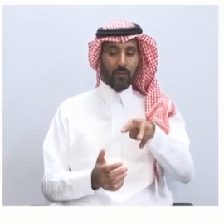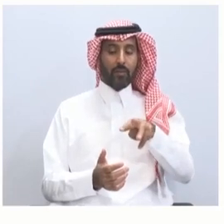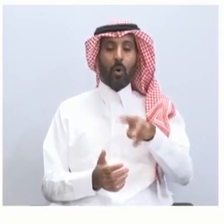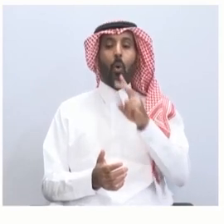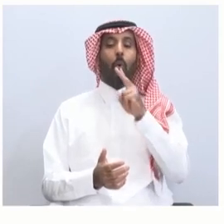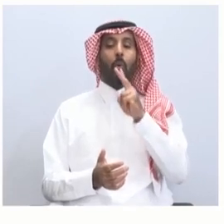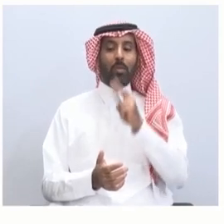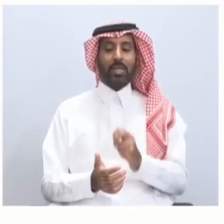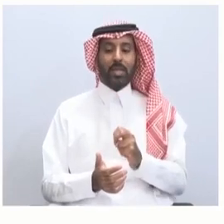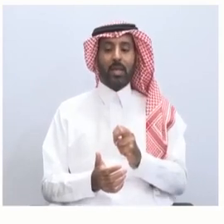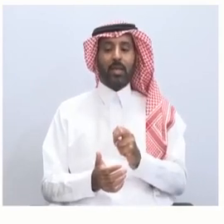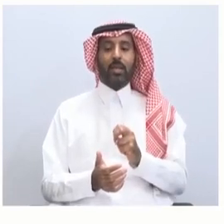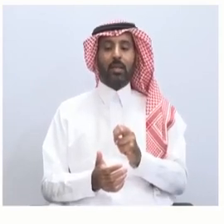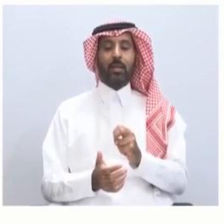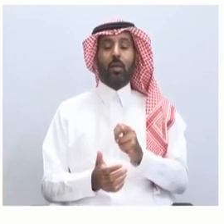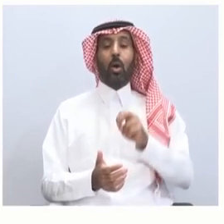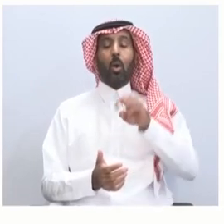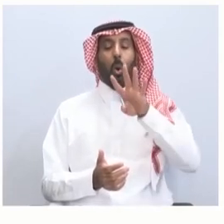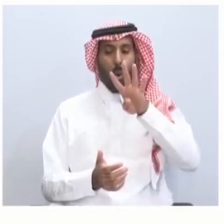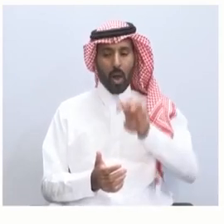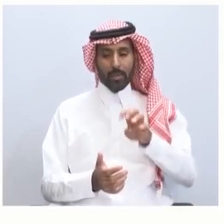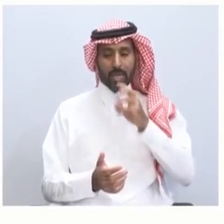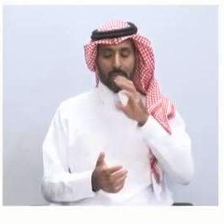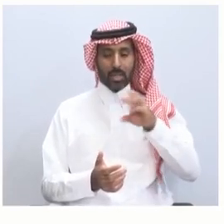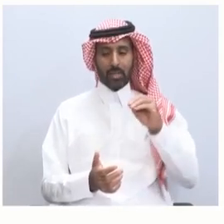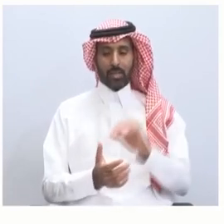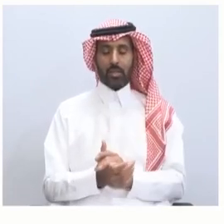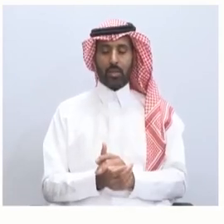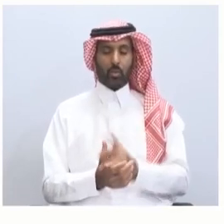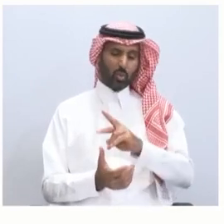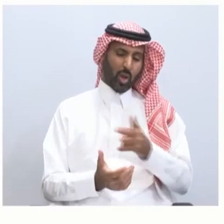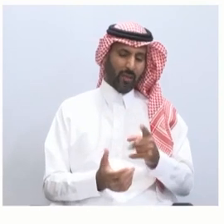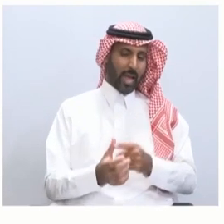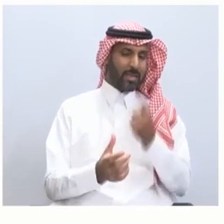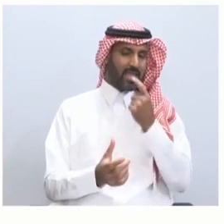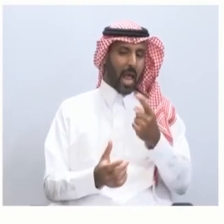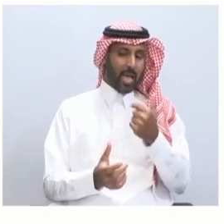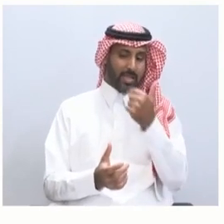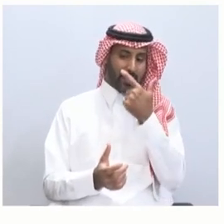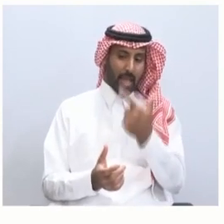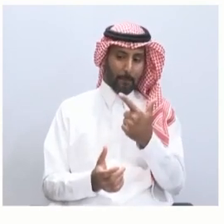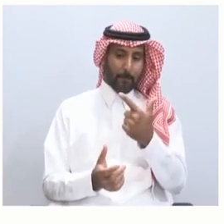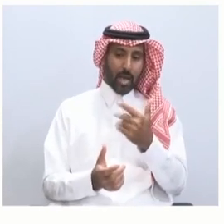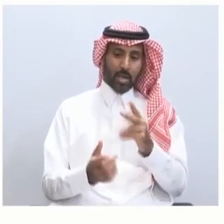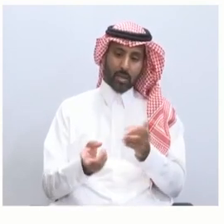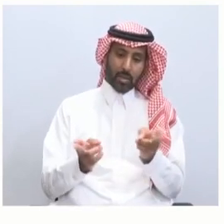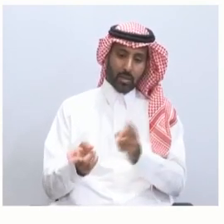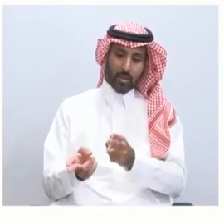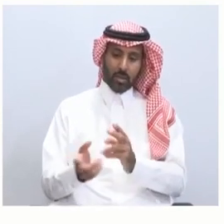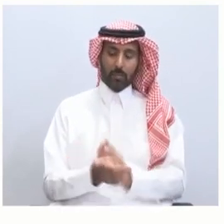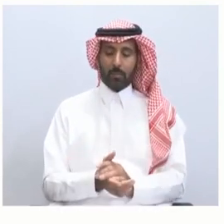1200 و 40 هجريه ما هو الفرق او ما هي المده الزمنيه الى ان